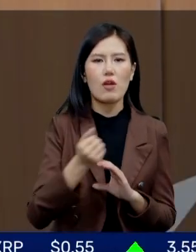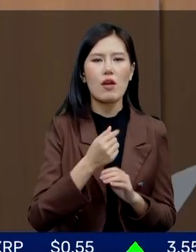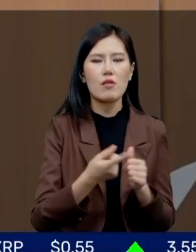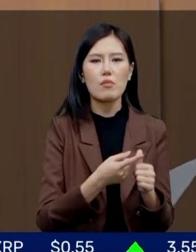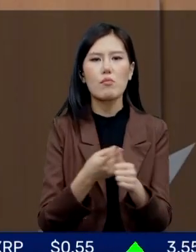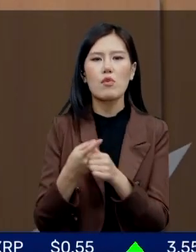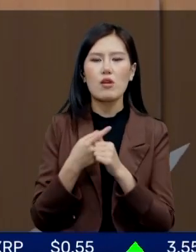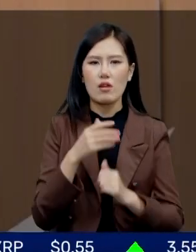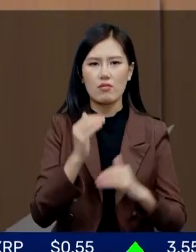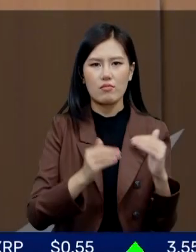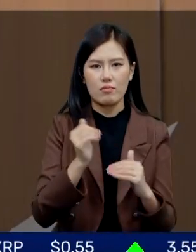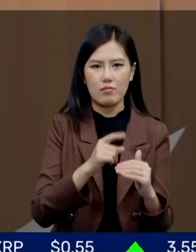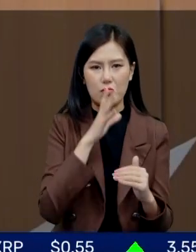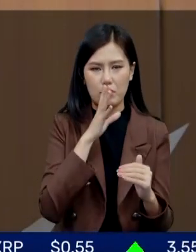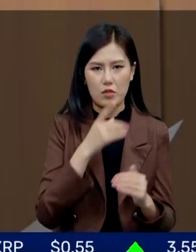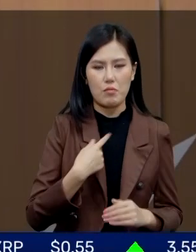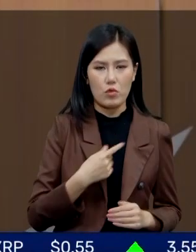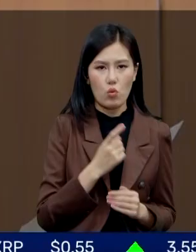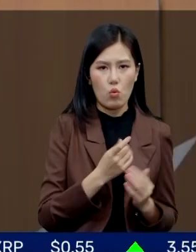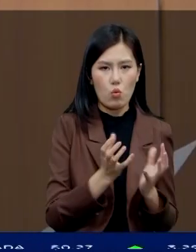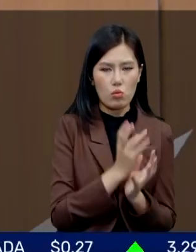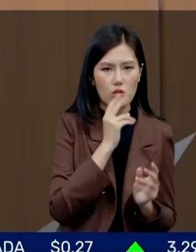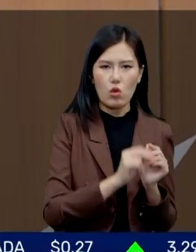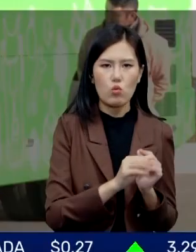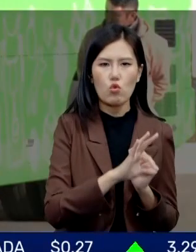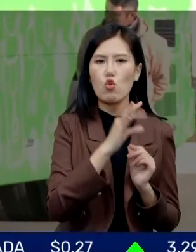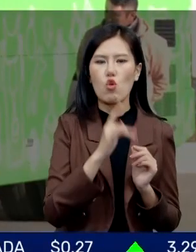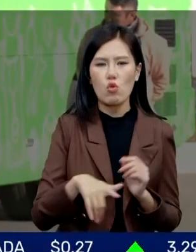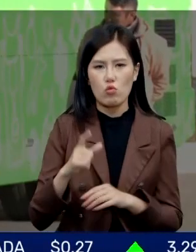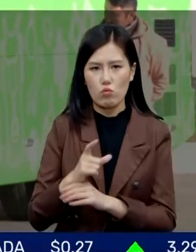сонгон шалруулах эрхийг өөр үнэлгээний хороо байгуулахаар зохион байгуулахаар болж байгаа юм аа.